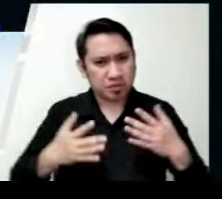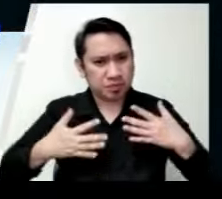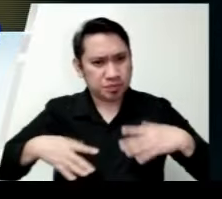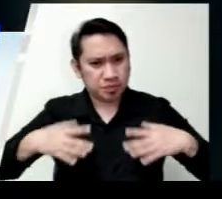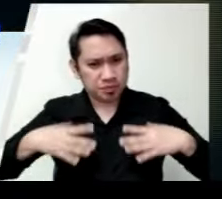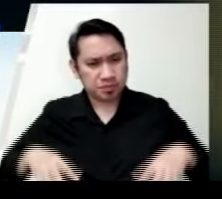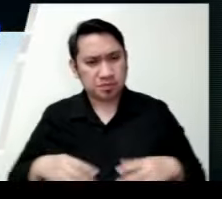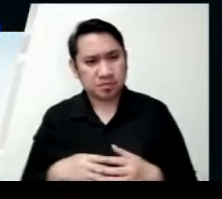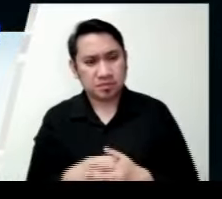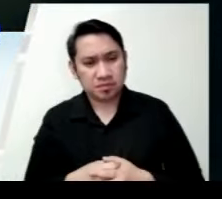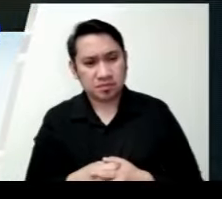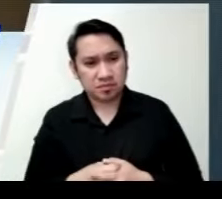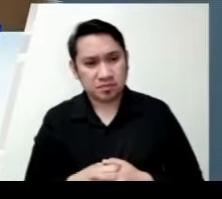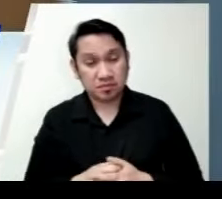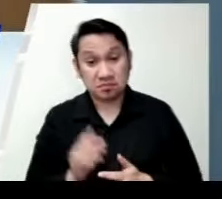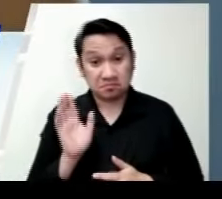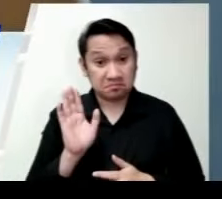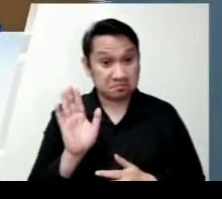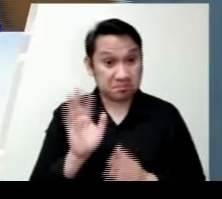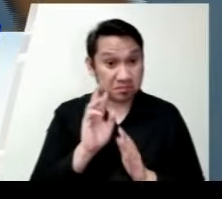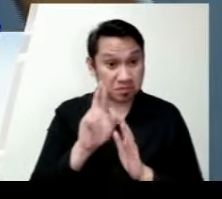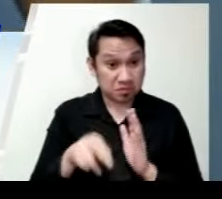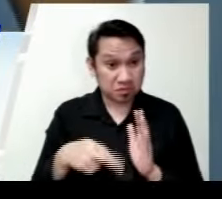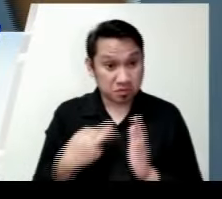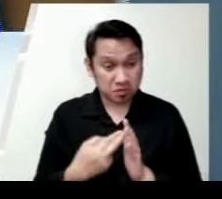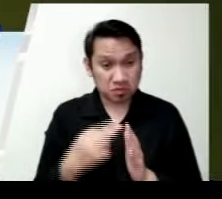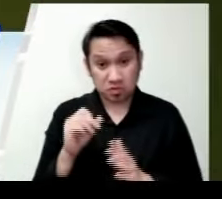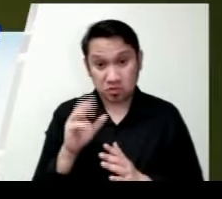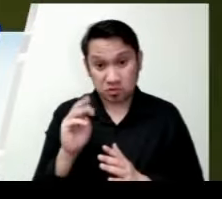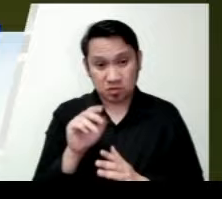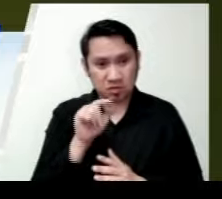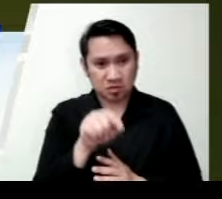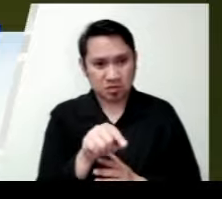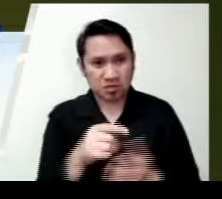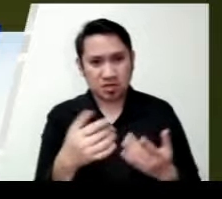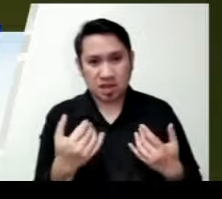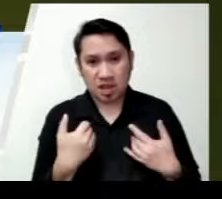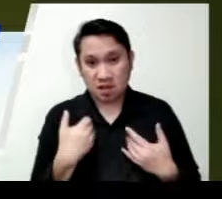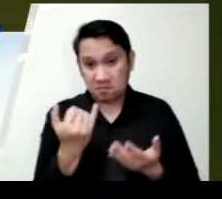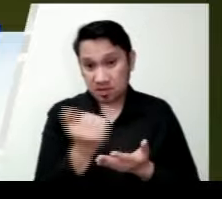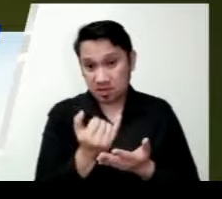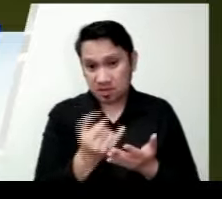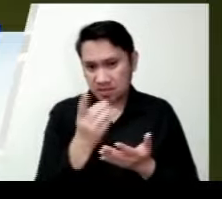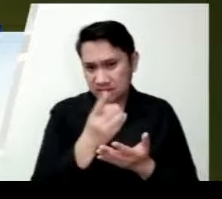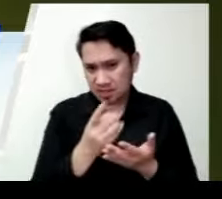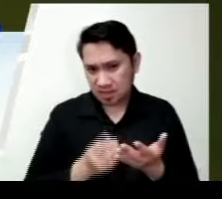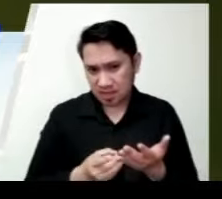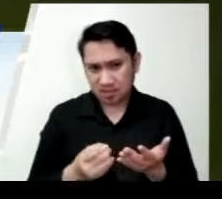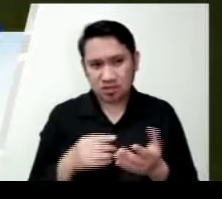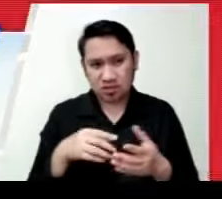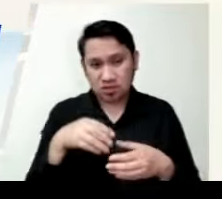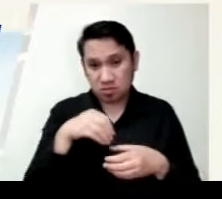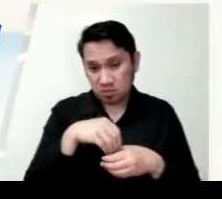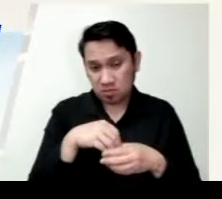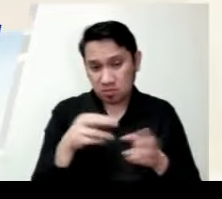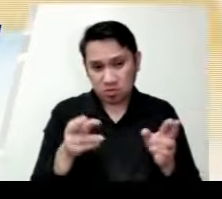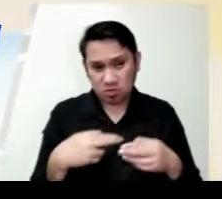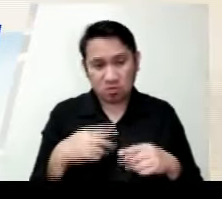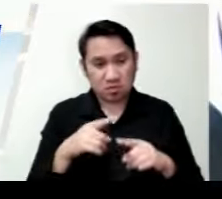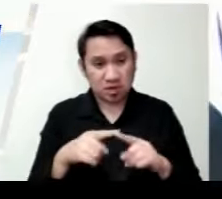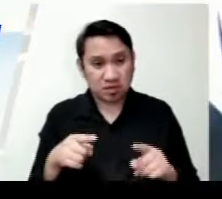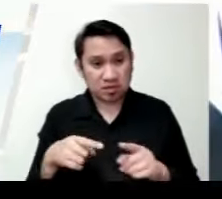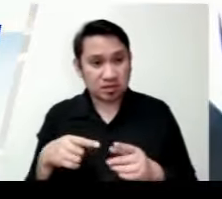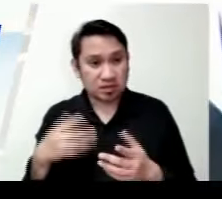Ang ginagampanan niyang si Sam na isang interior designer bago nakapangasawa ng ubod ng yaman na si Paco Palacios. As you